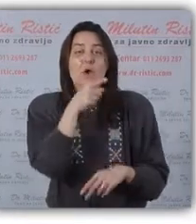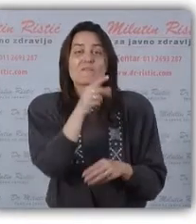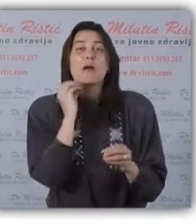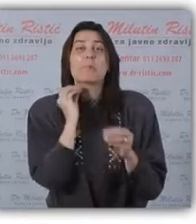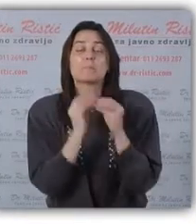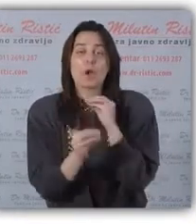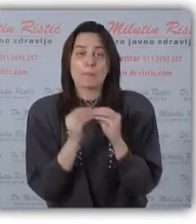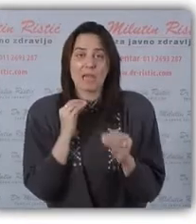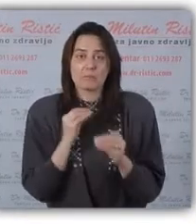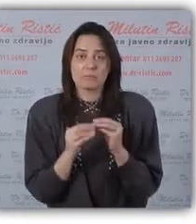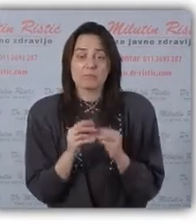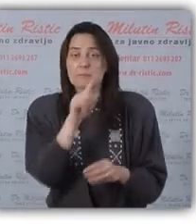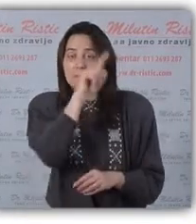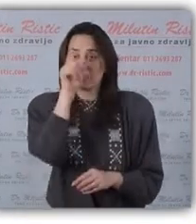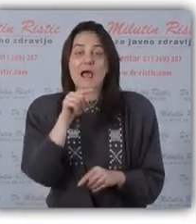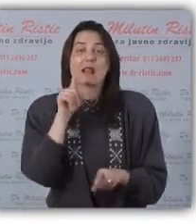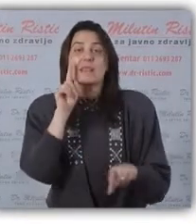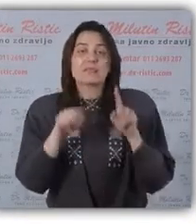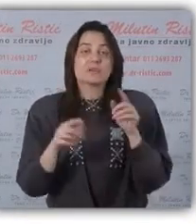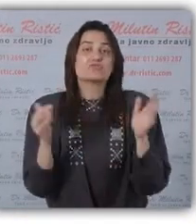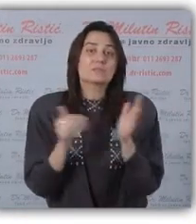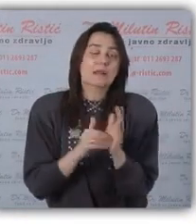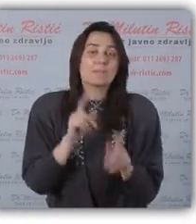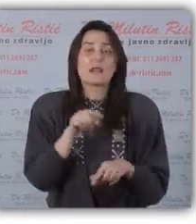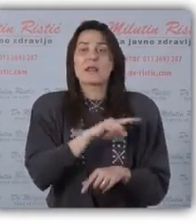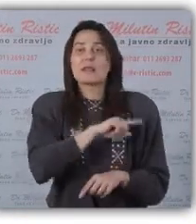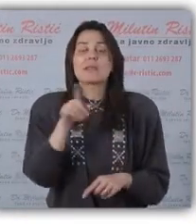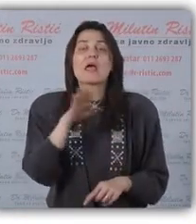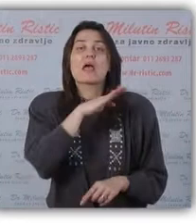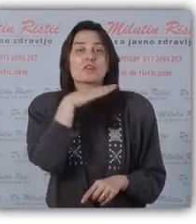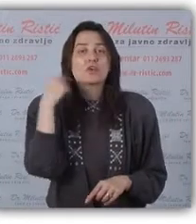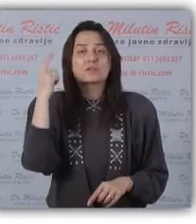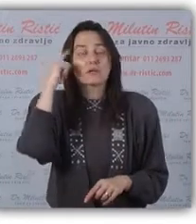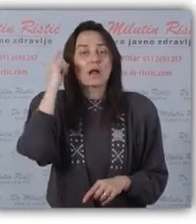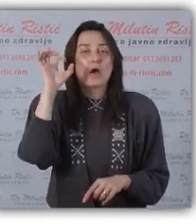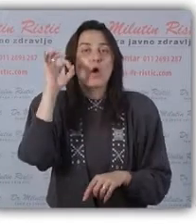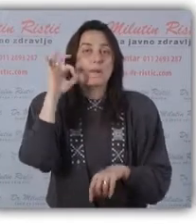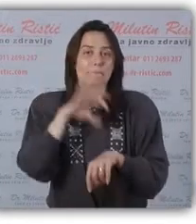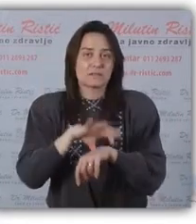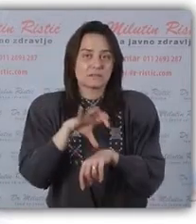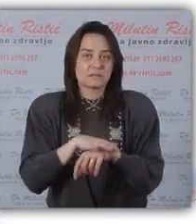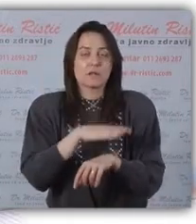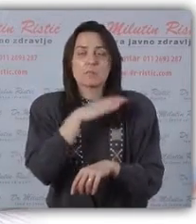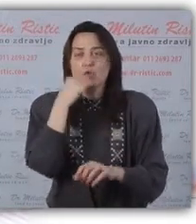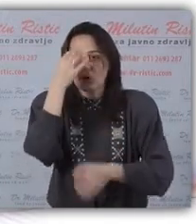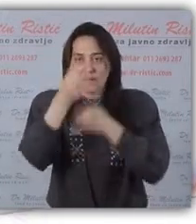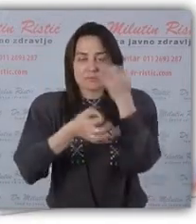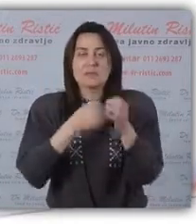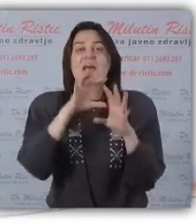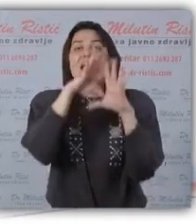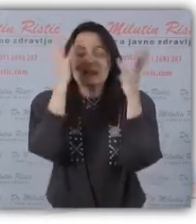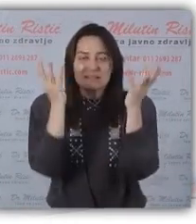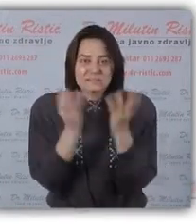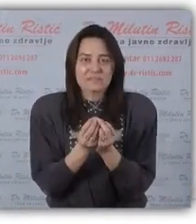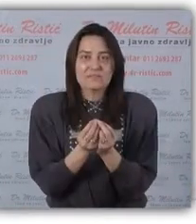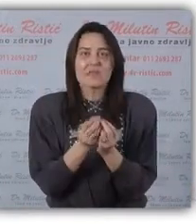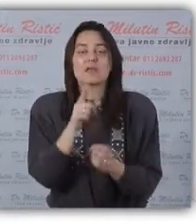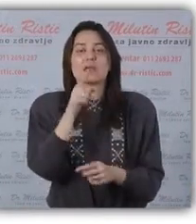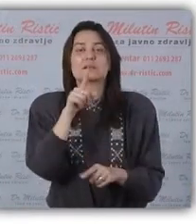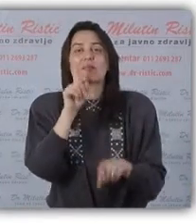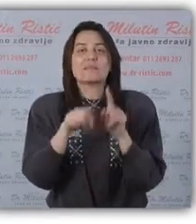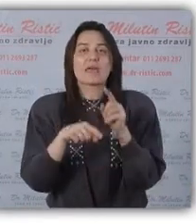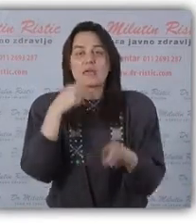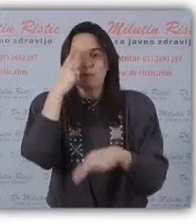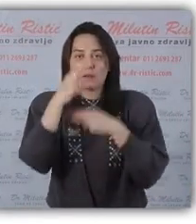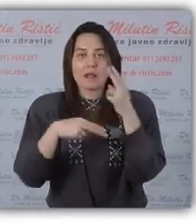Ovaj problem, da li nešto treba ili ne, dosta se razmišlja u medicini i dosta je razmatrano u medicini, tako da su se sve indikacije